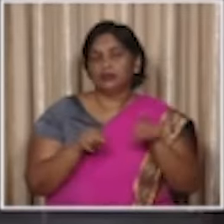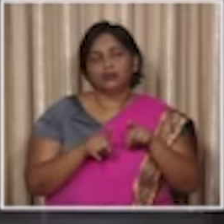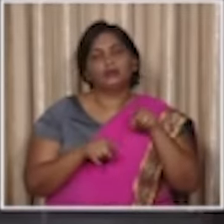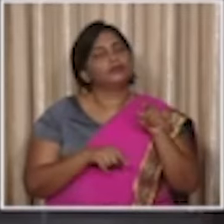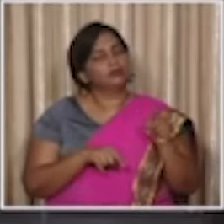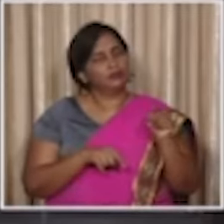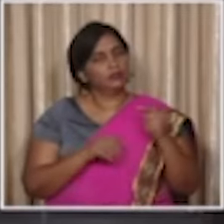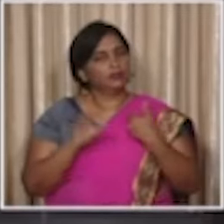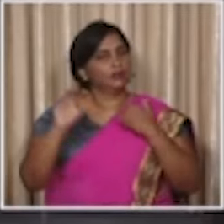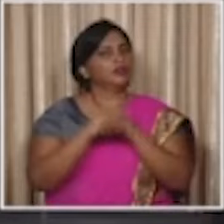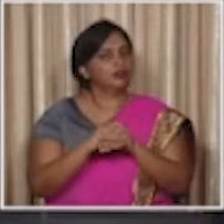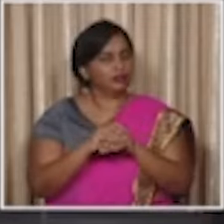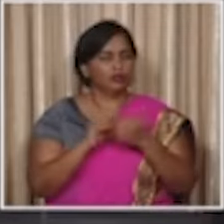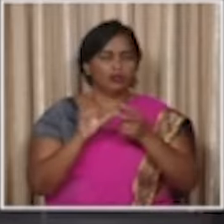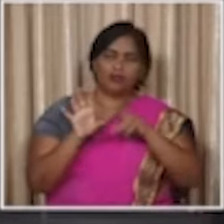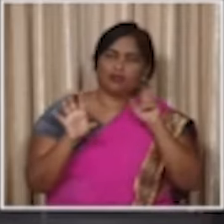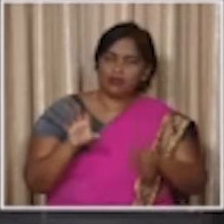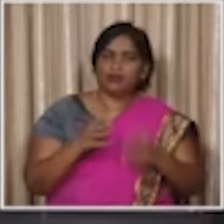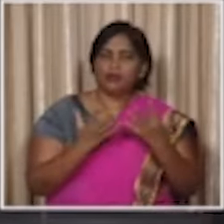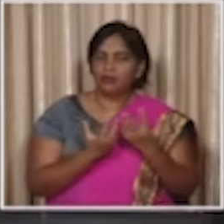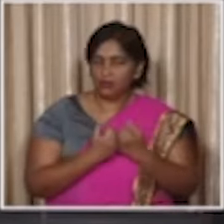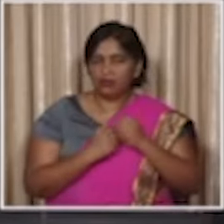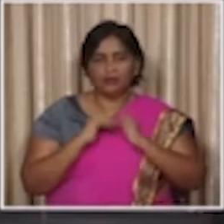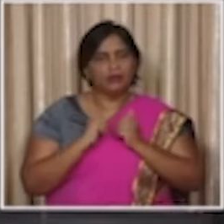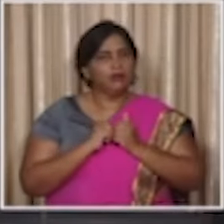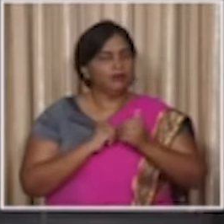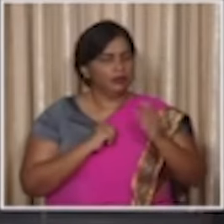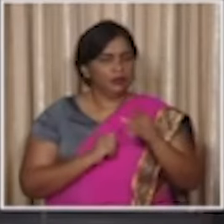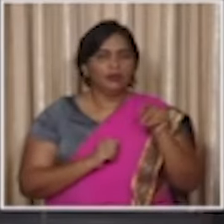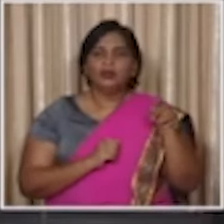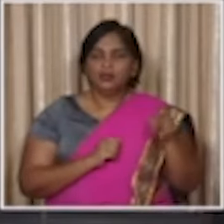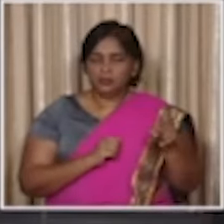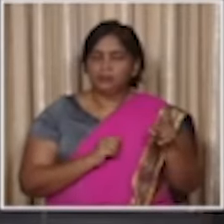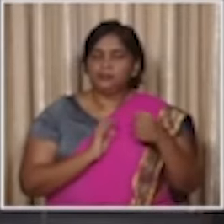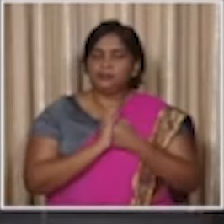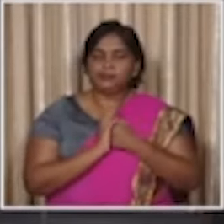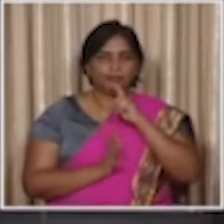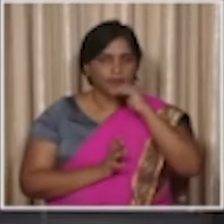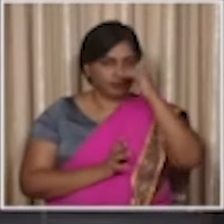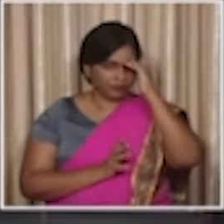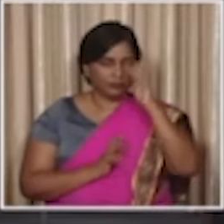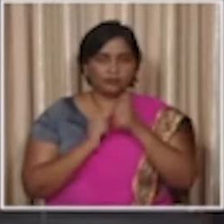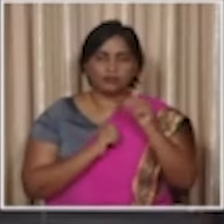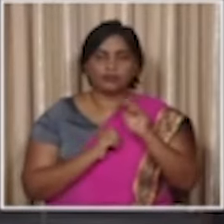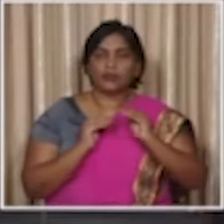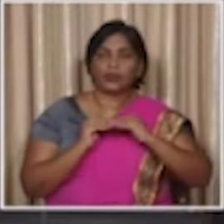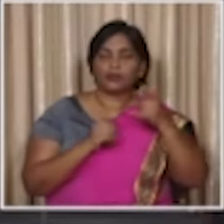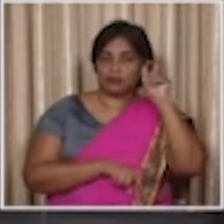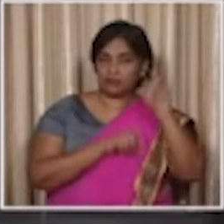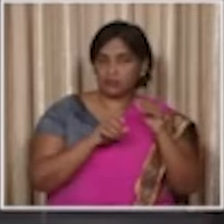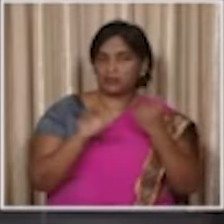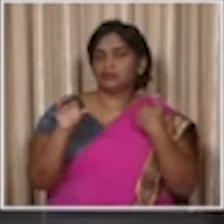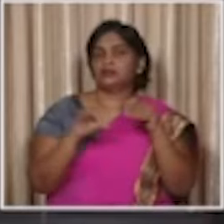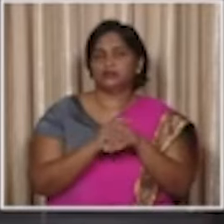ඔවුන්ට ඇතුළත් වීම සහ ඉවත් වීම සඳහා අවශ්‍ය වැඩ කටයුත්ත සිදු වෙයි. මෙතනදී ගරු කතානායකතුමනි සිදු වෙන්නේ බාහිර පාර්ශවයක